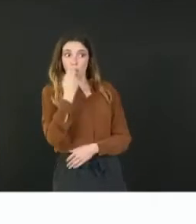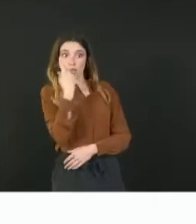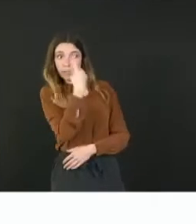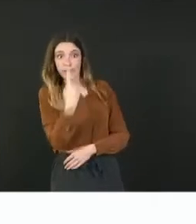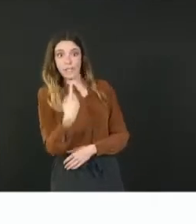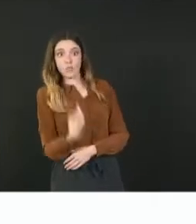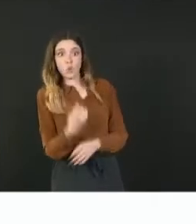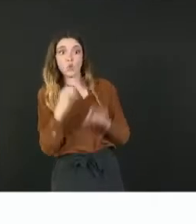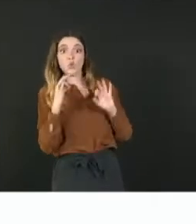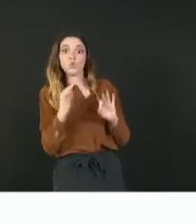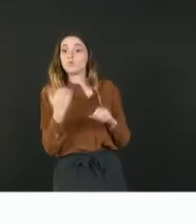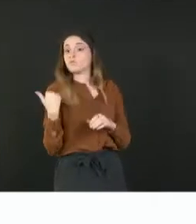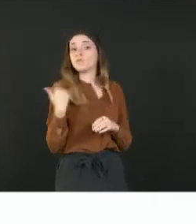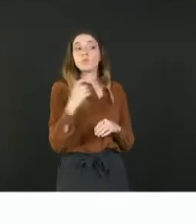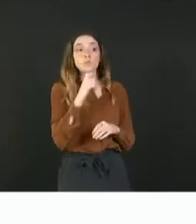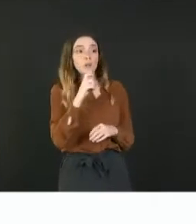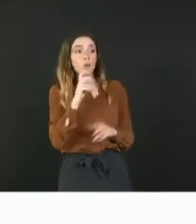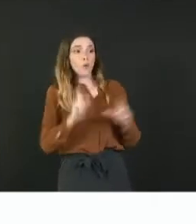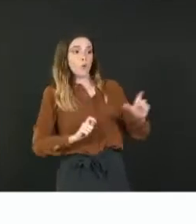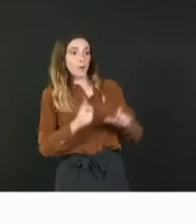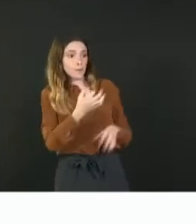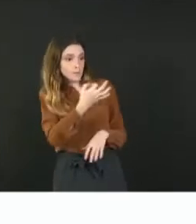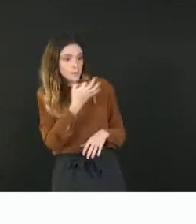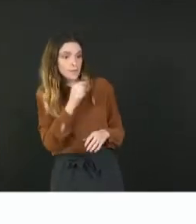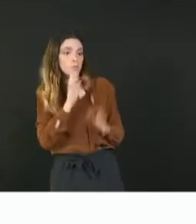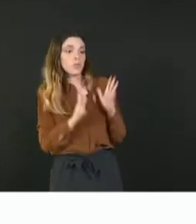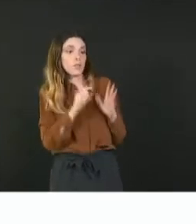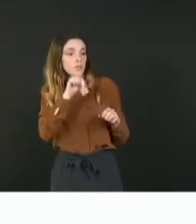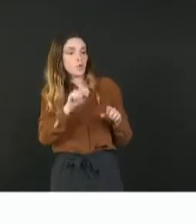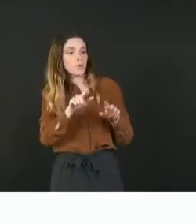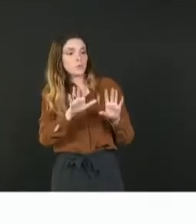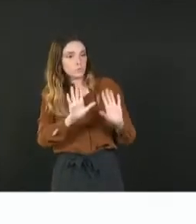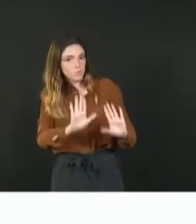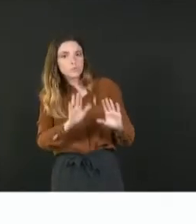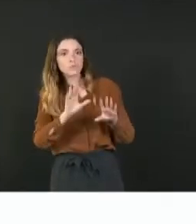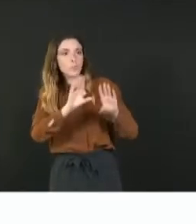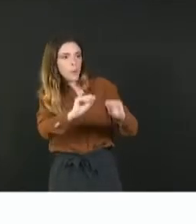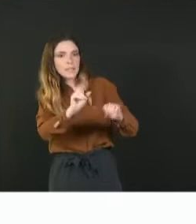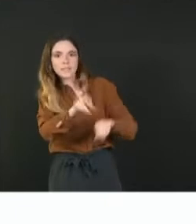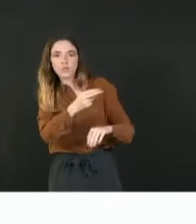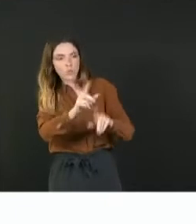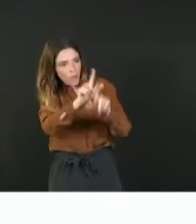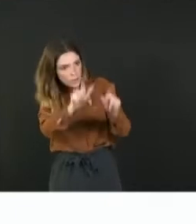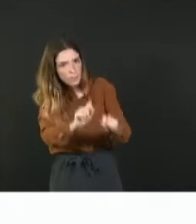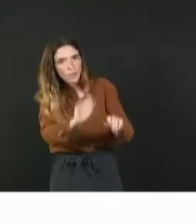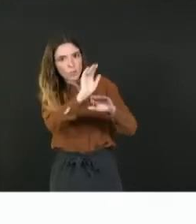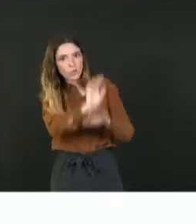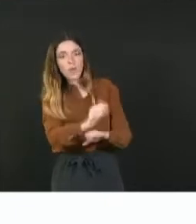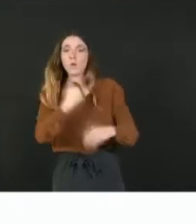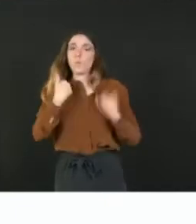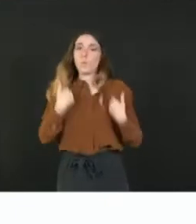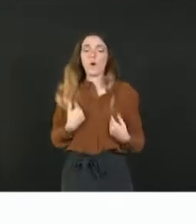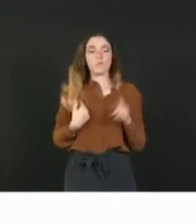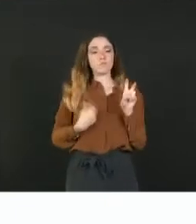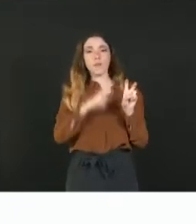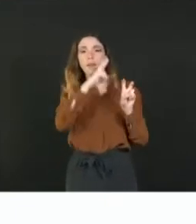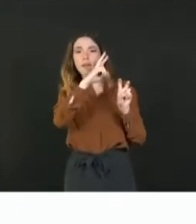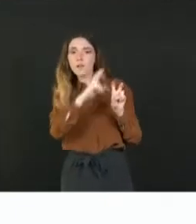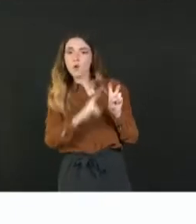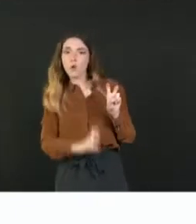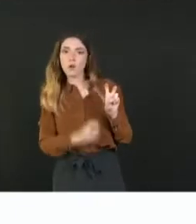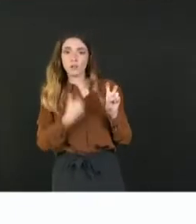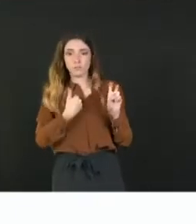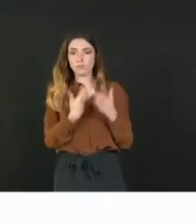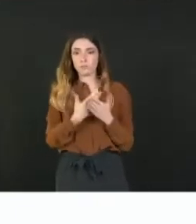la place en protégeant d'abord, en restaurant ensuite, peut-être dire un mot, parce que mon métier d'écologue, c'est aussi d'évaluer cette